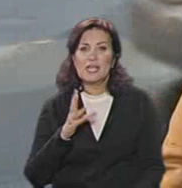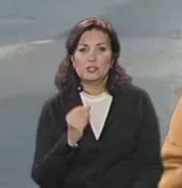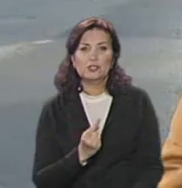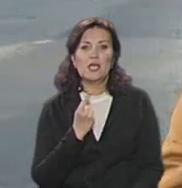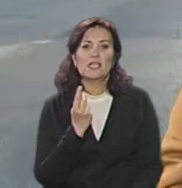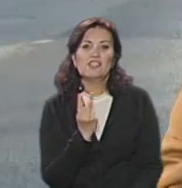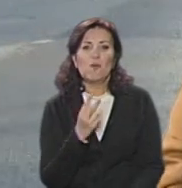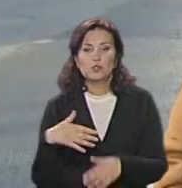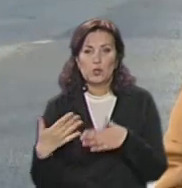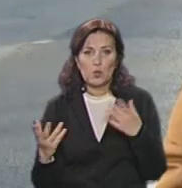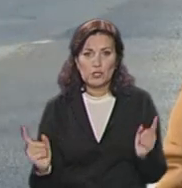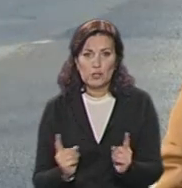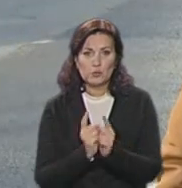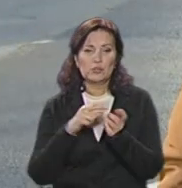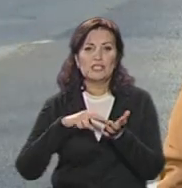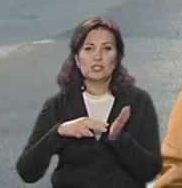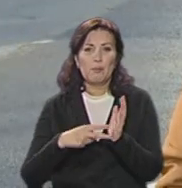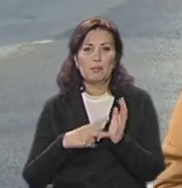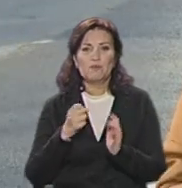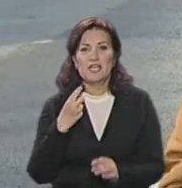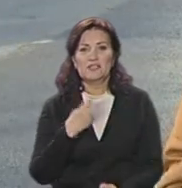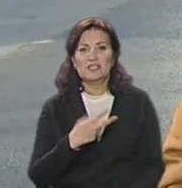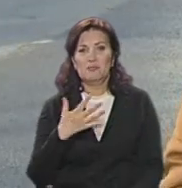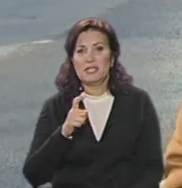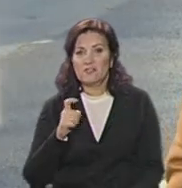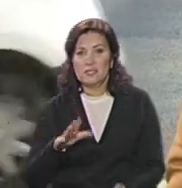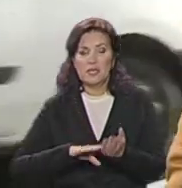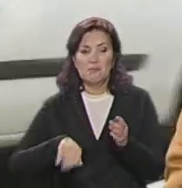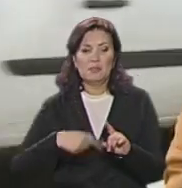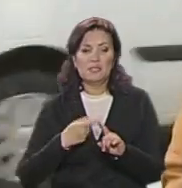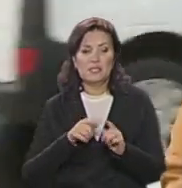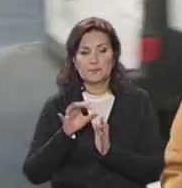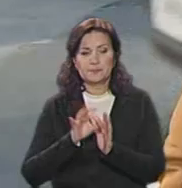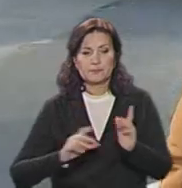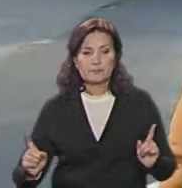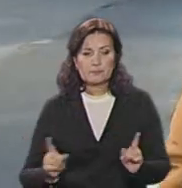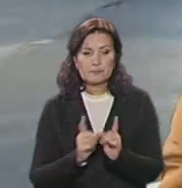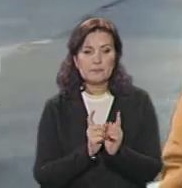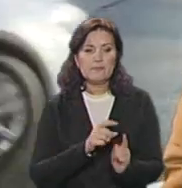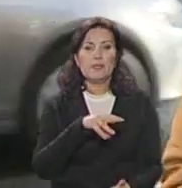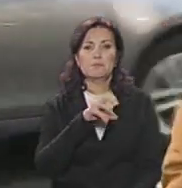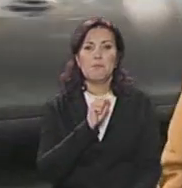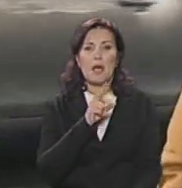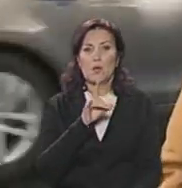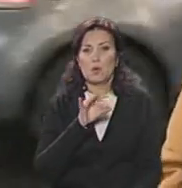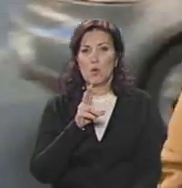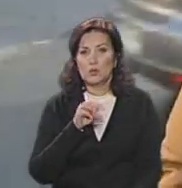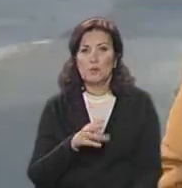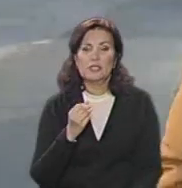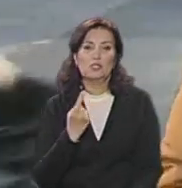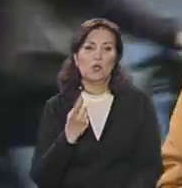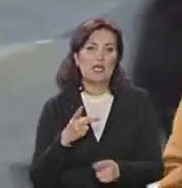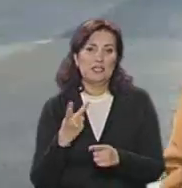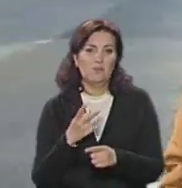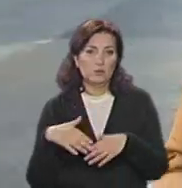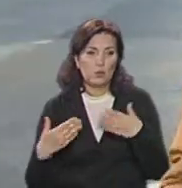двостороння зустріч. Вона запланована на 25 хвилин, а після цього одразу зустріч із Еммануелем Макроном. Ще одна двостороння,